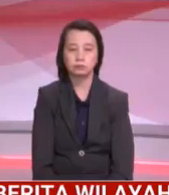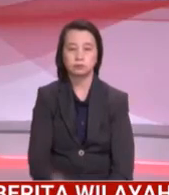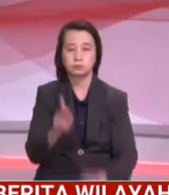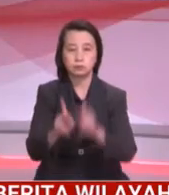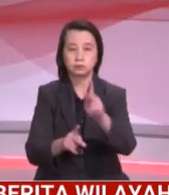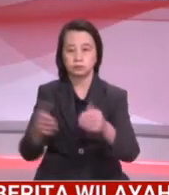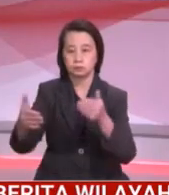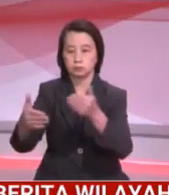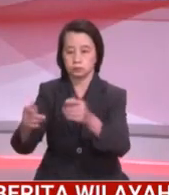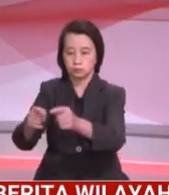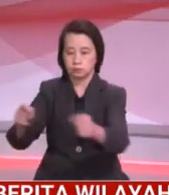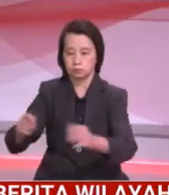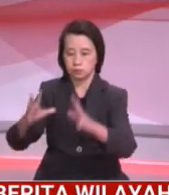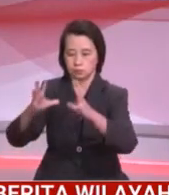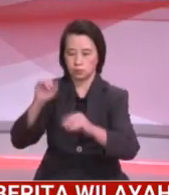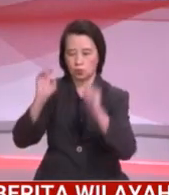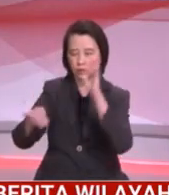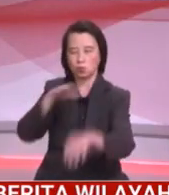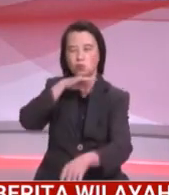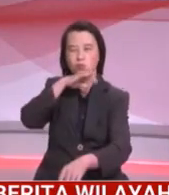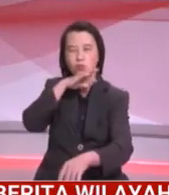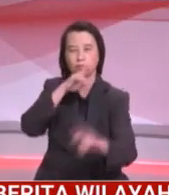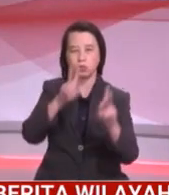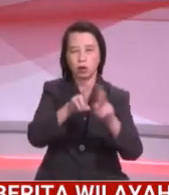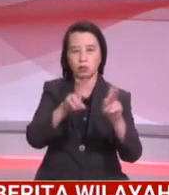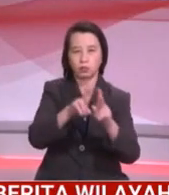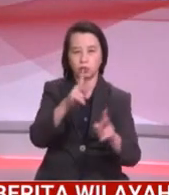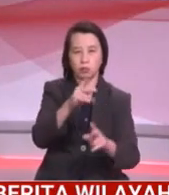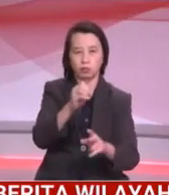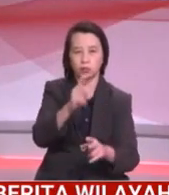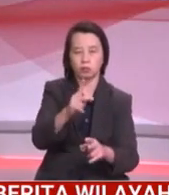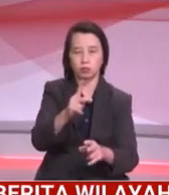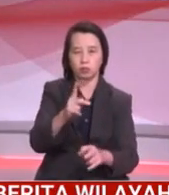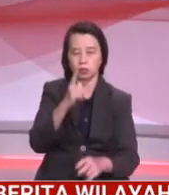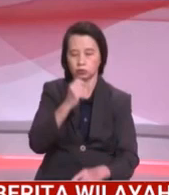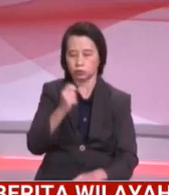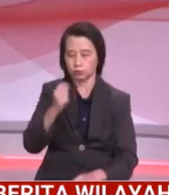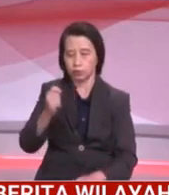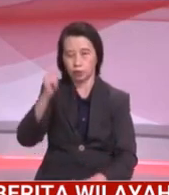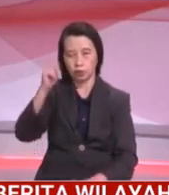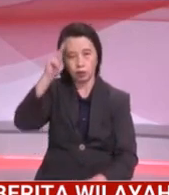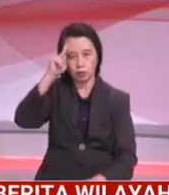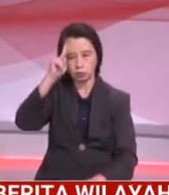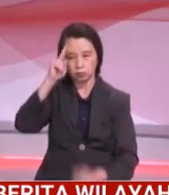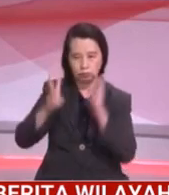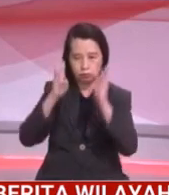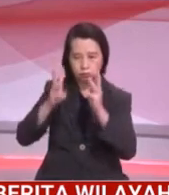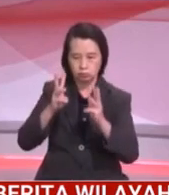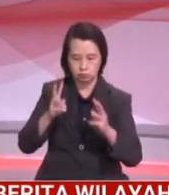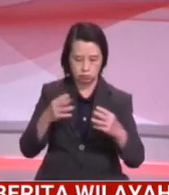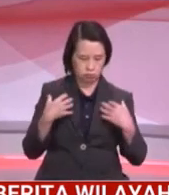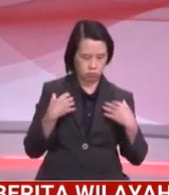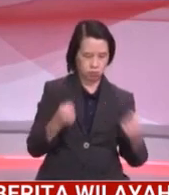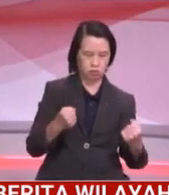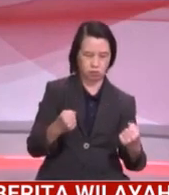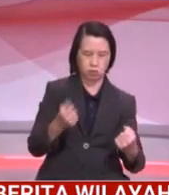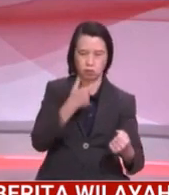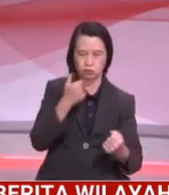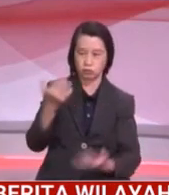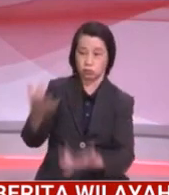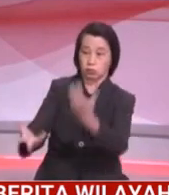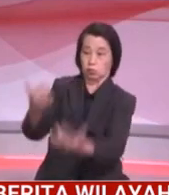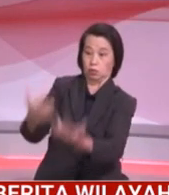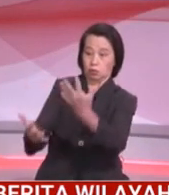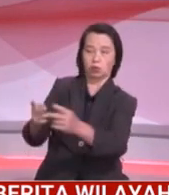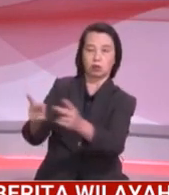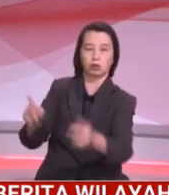Penduduk berhampiran tapak pelupusan sampah Kampung Kok Bedulah Tumpat, Kelantan bimbang risiko kesihatan mereka berikutan kebakaran